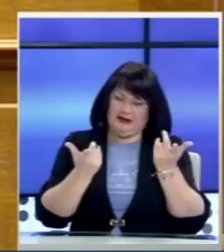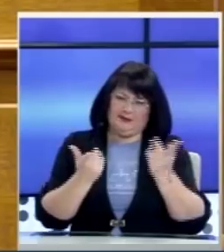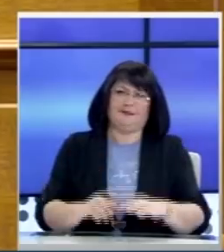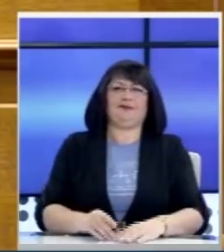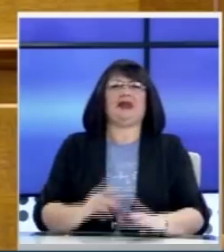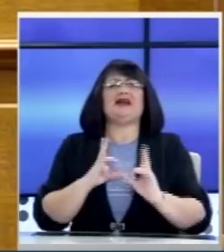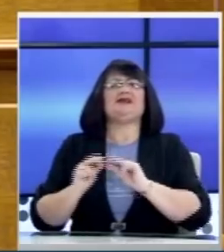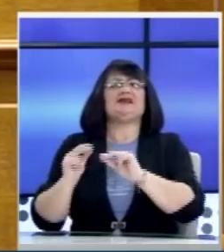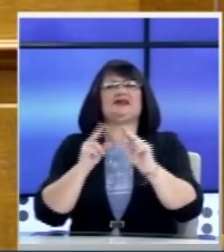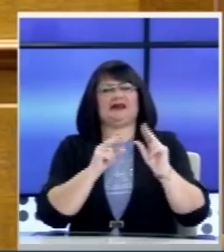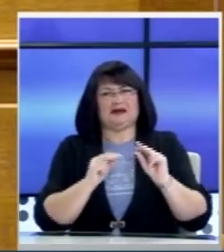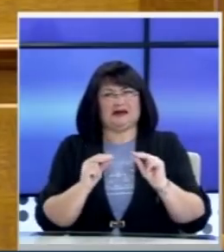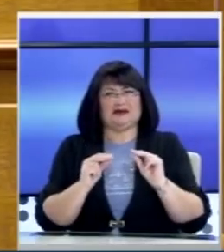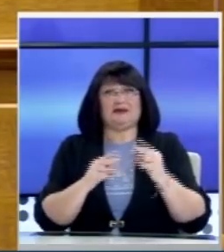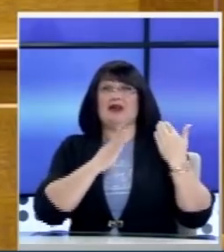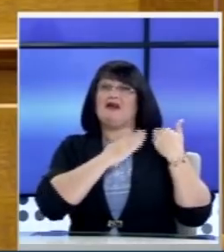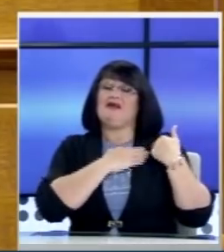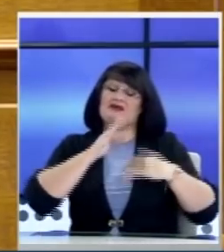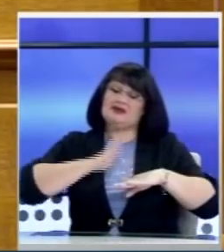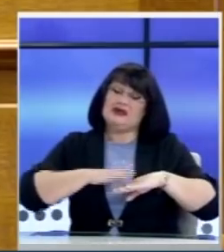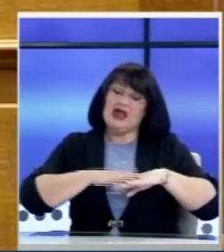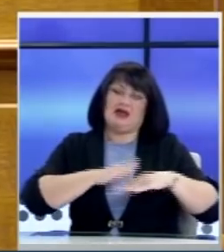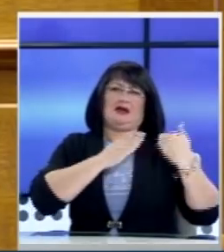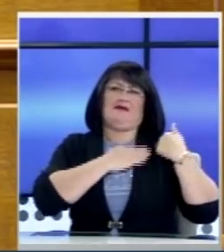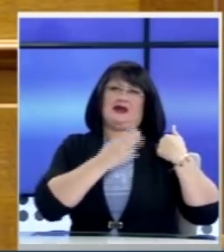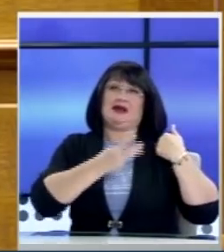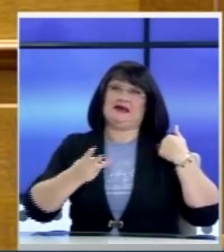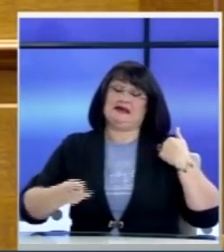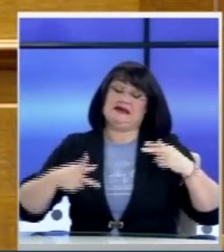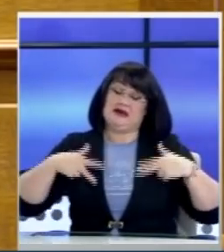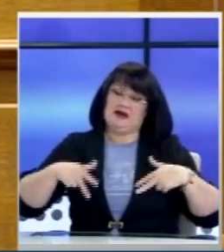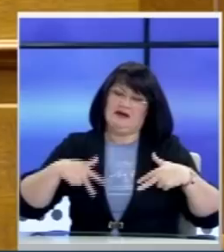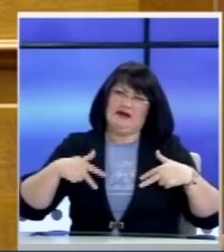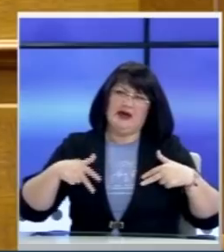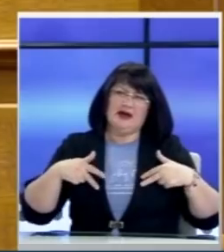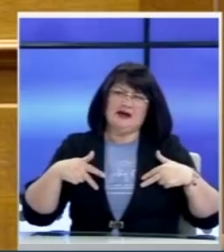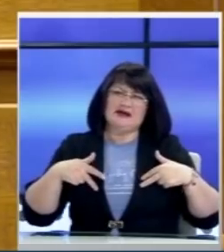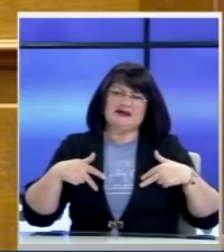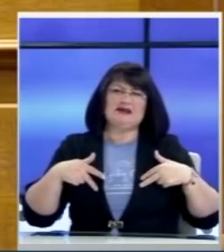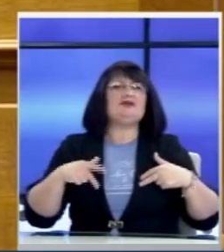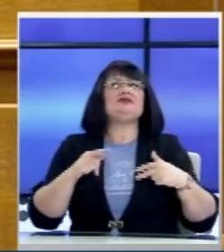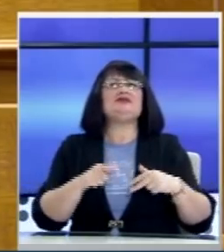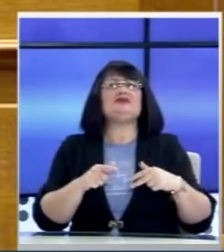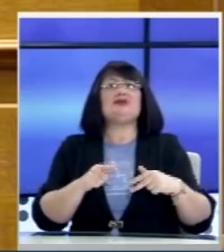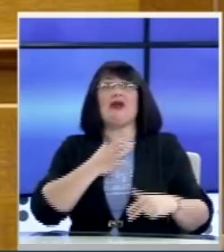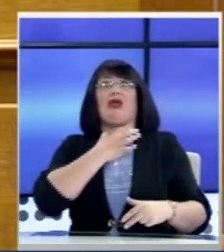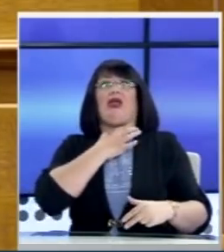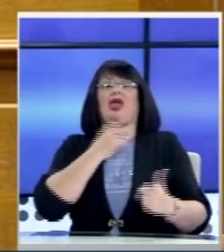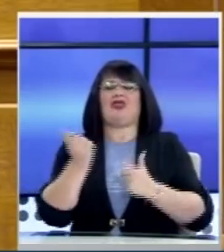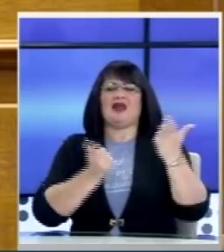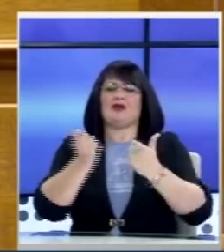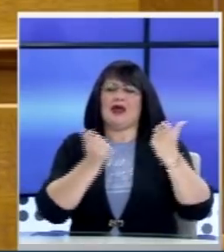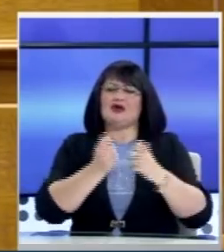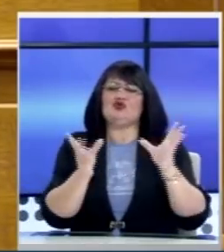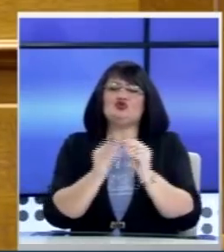όλη συζήτηση με ευθύνη της κυβέρνησης αλλά και του ΣΥΡΙΖΑ περιστρέφεται όχι τυχαία γύρω από τα κόκκινα δάνεια στις